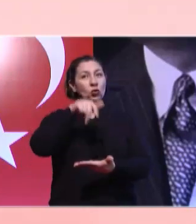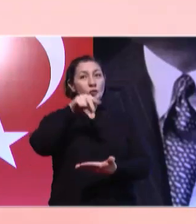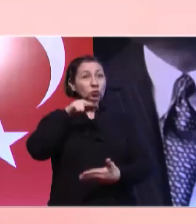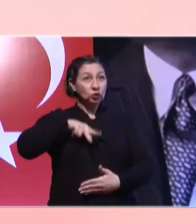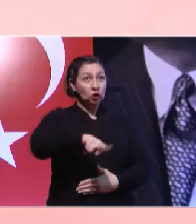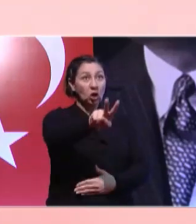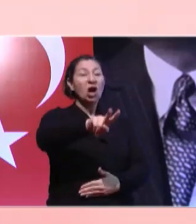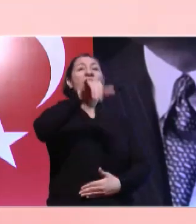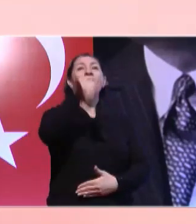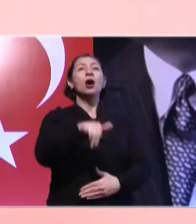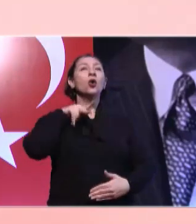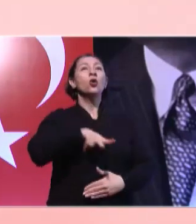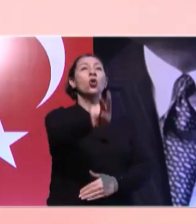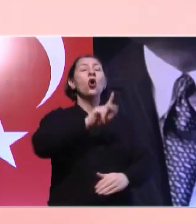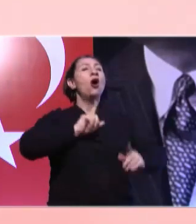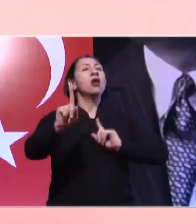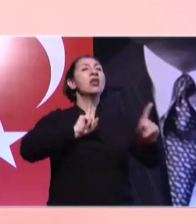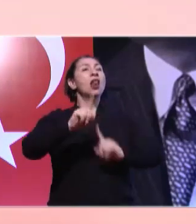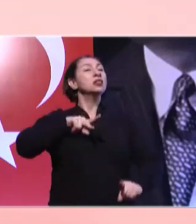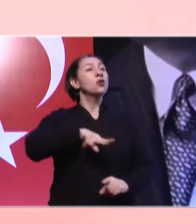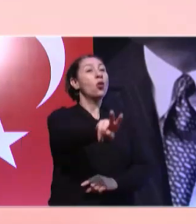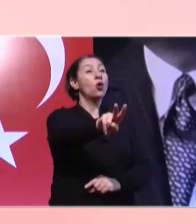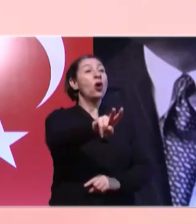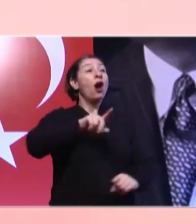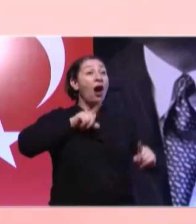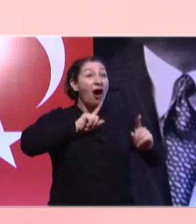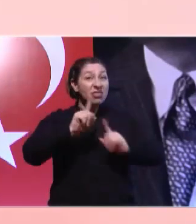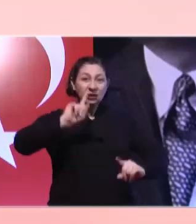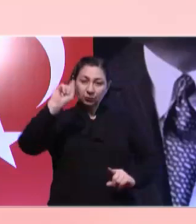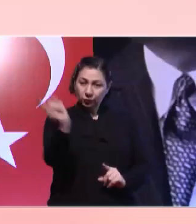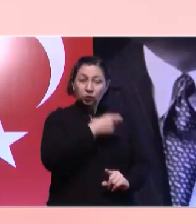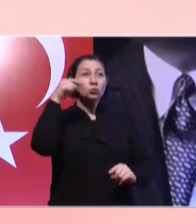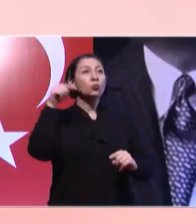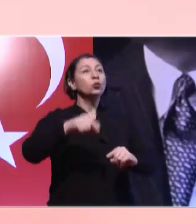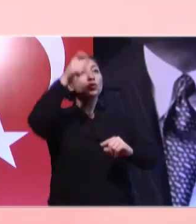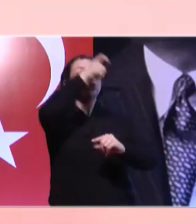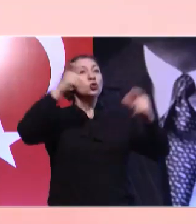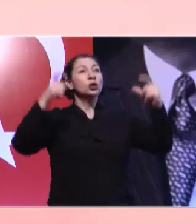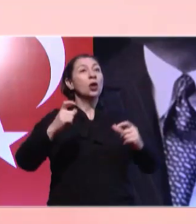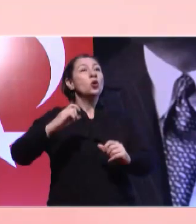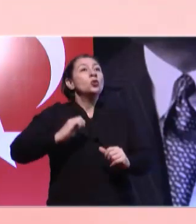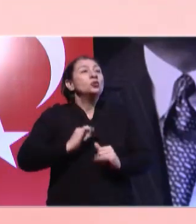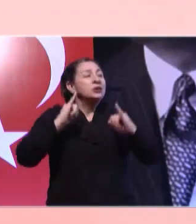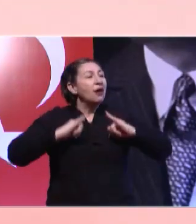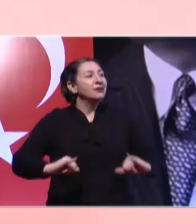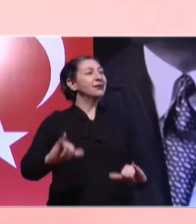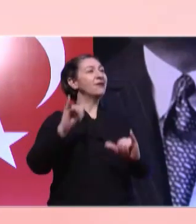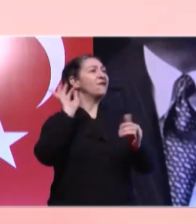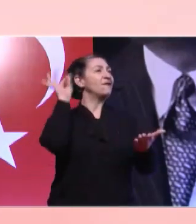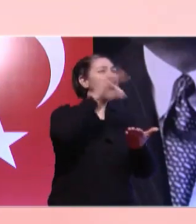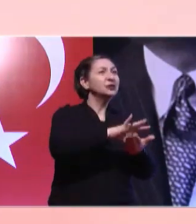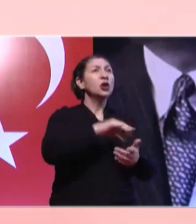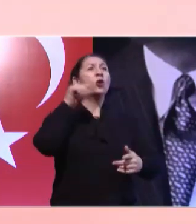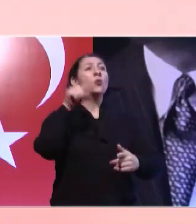yol hak yoludur, adalet yoludur. Adaleti bulacağız, bu ülkeye huzuru, bu ülkeye barışı,